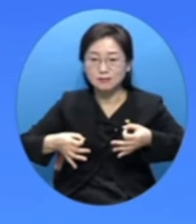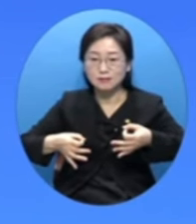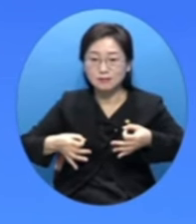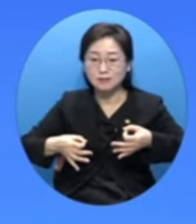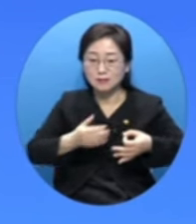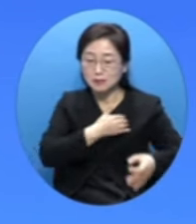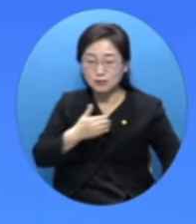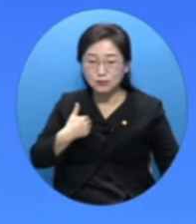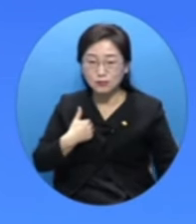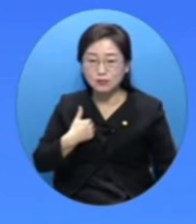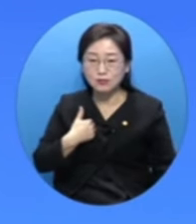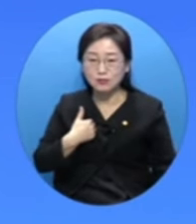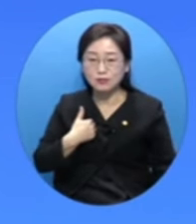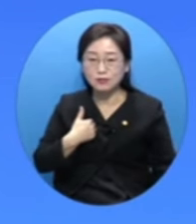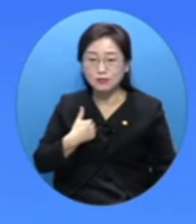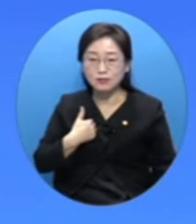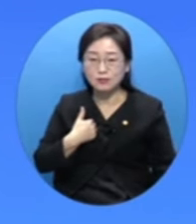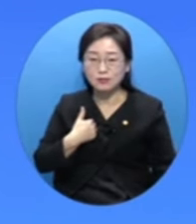만족과